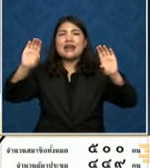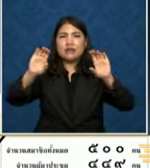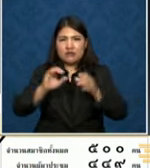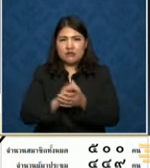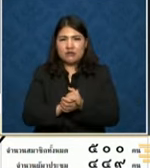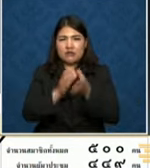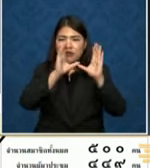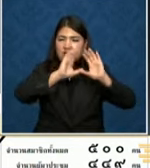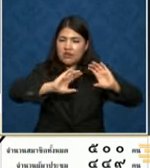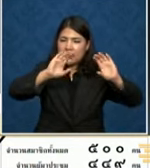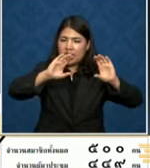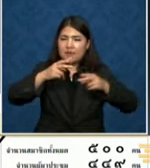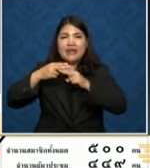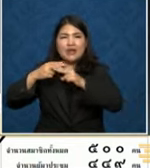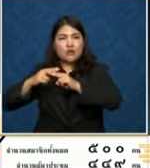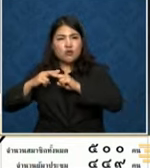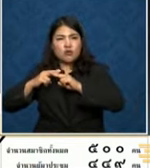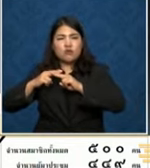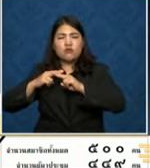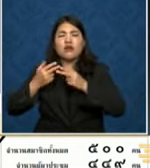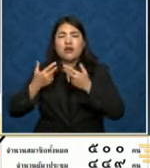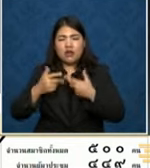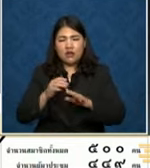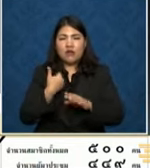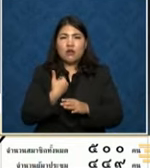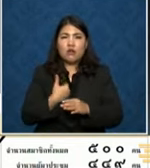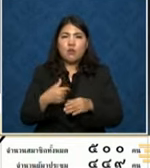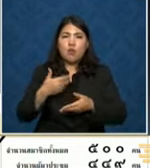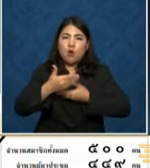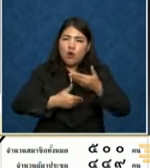กับภาคเอกชนนี่ครับภาคอุตสาหกรรมภาคหอการ